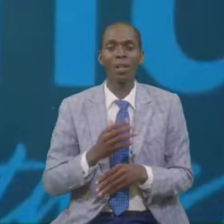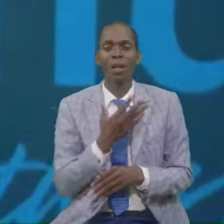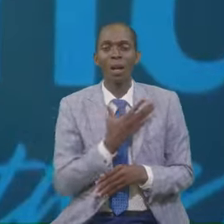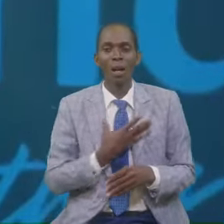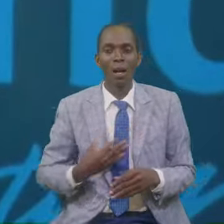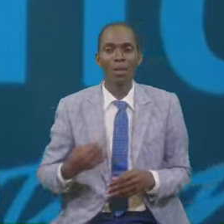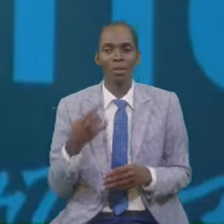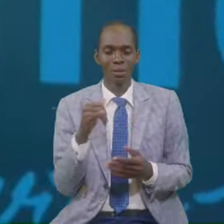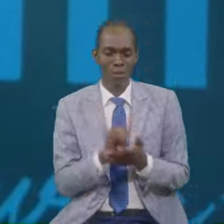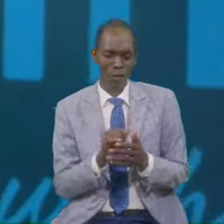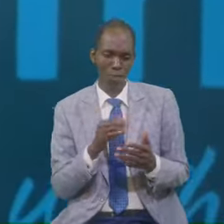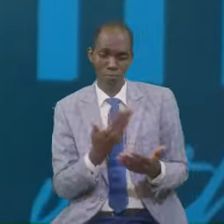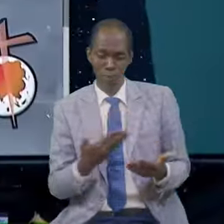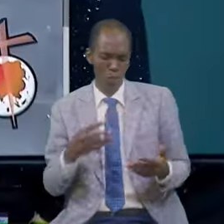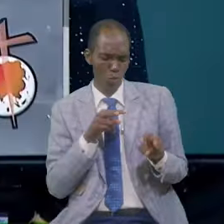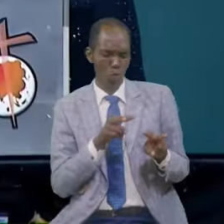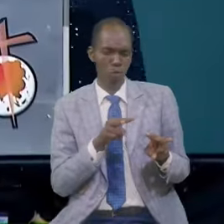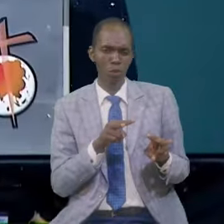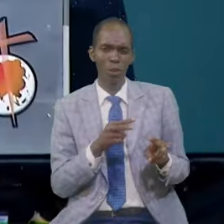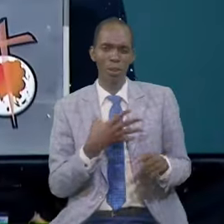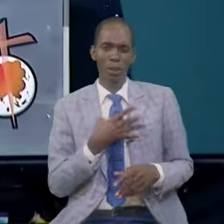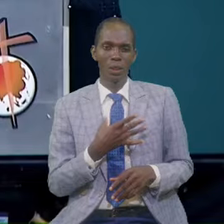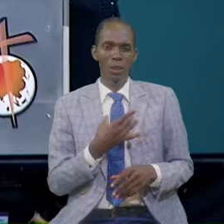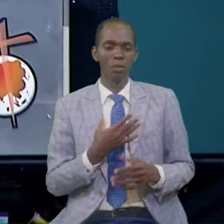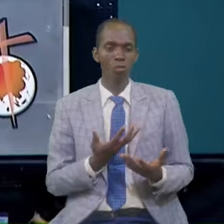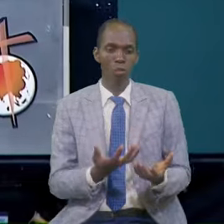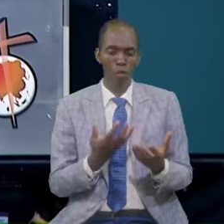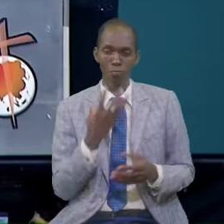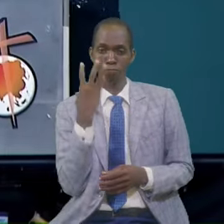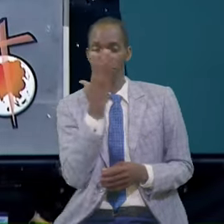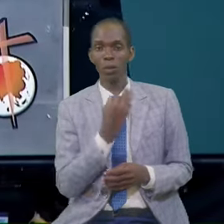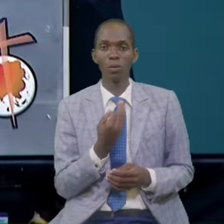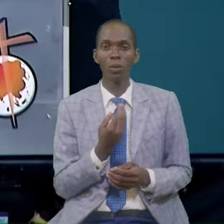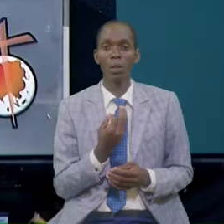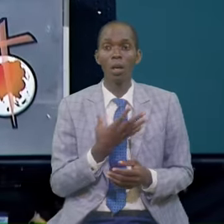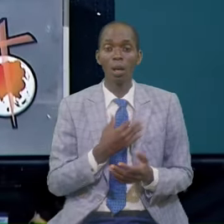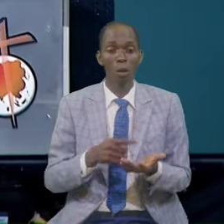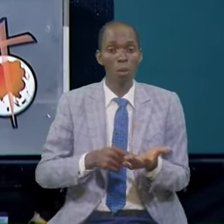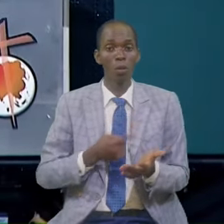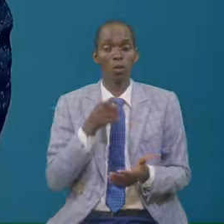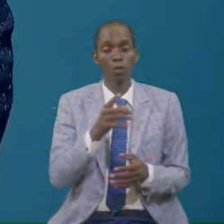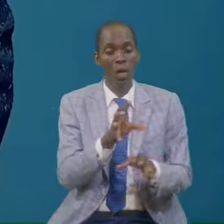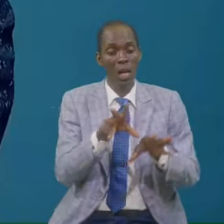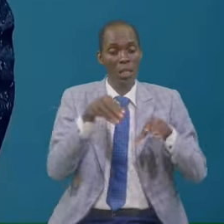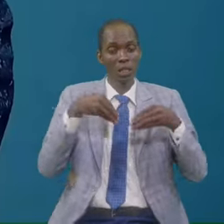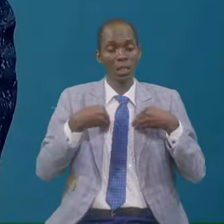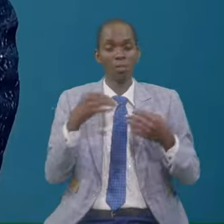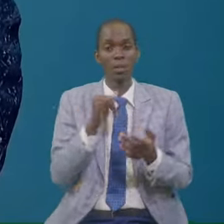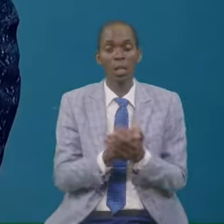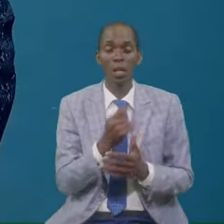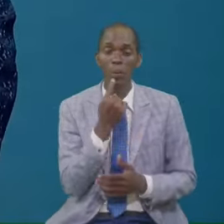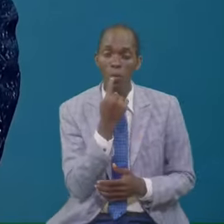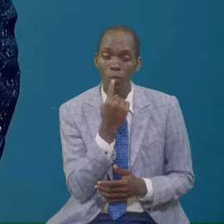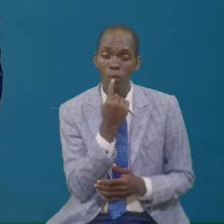inviting. అది చూస్తే స్వాగతించదగినట్లుగా ఉంటుంది. Once we take the chocolate from him. కానీ అలంకరించబడ్డ